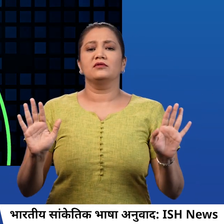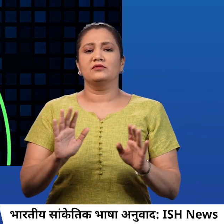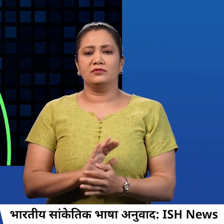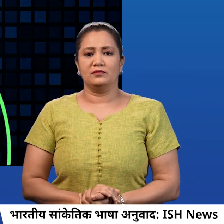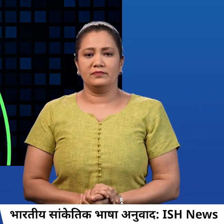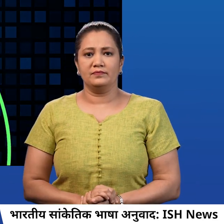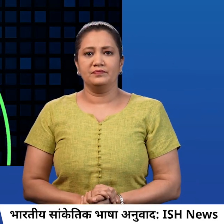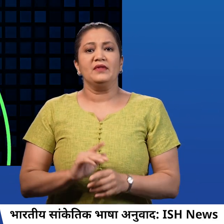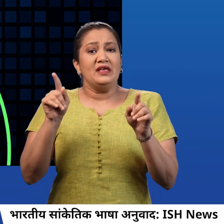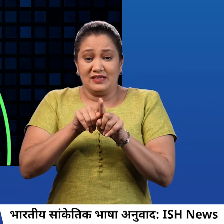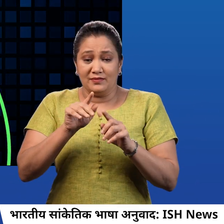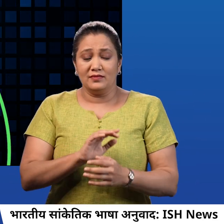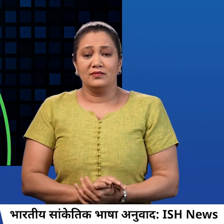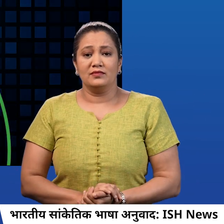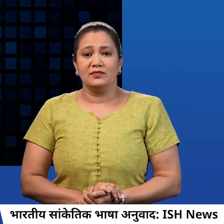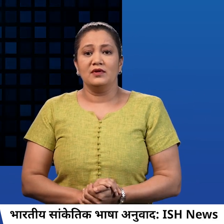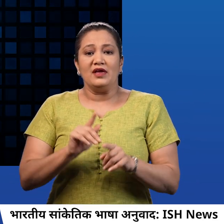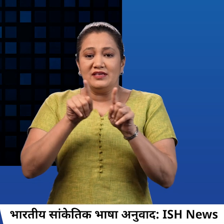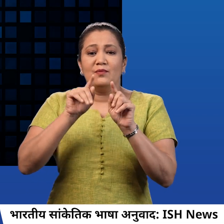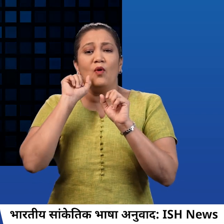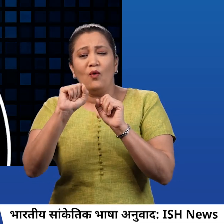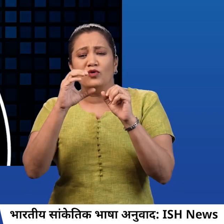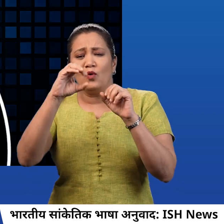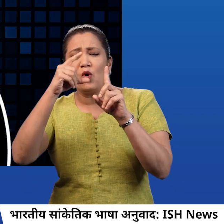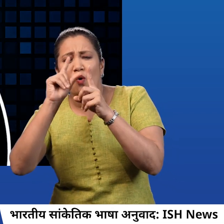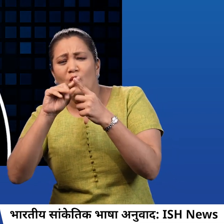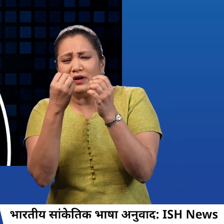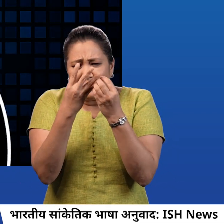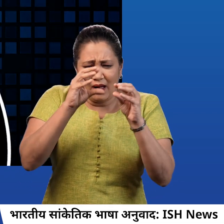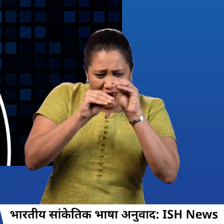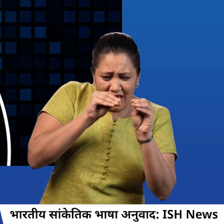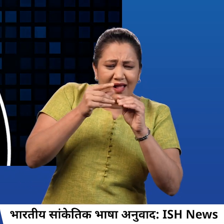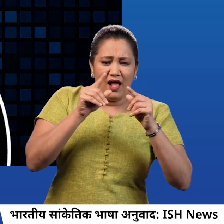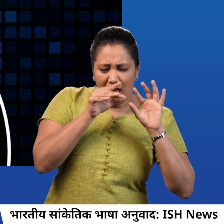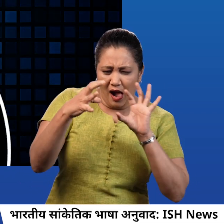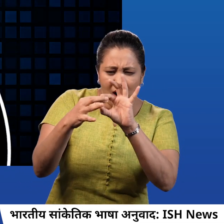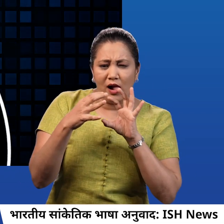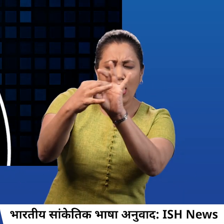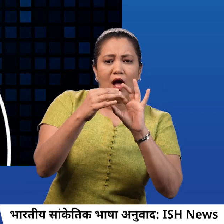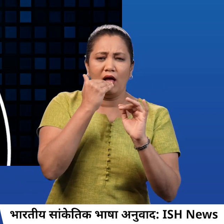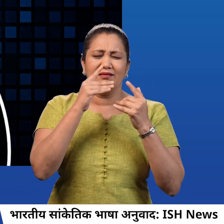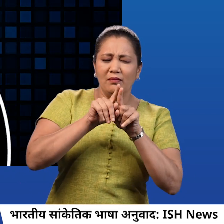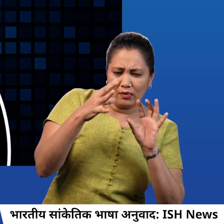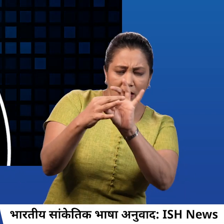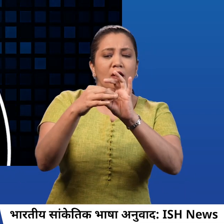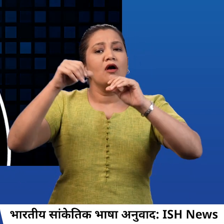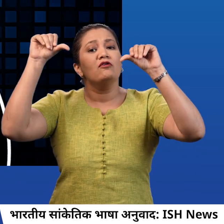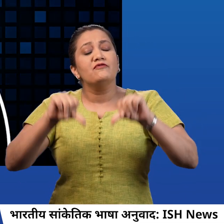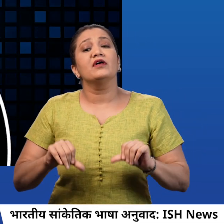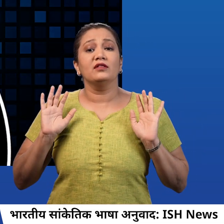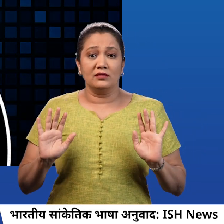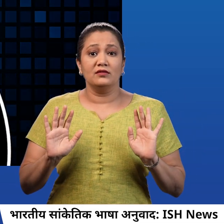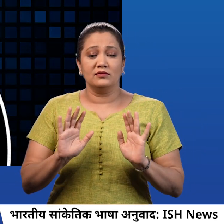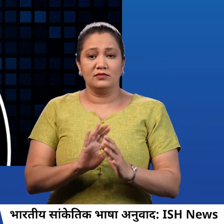उपकरणासोबत जोडताही येत नाही. इतकंच नाही तर सांकेतिक भाषेतील संदेशांचा म्हणजेच कोडेड सिग्नलचा वापर करूनही